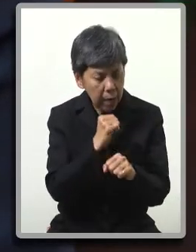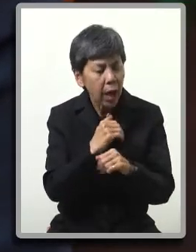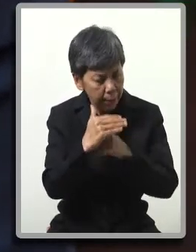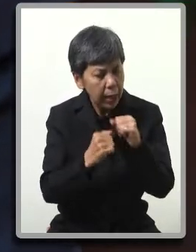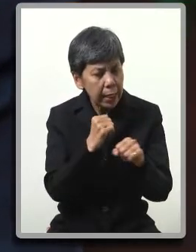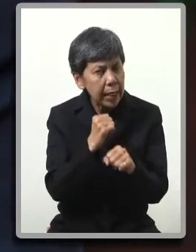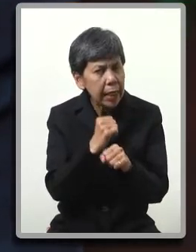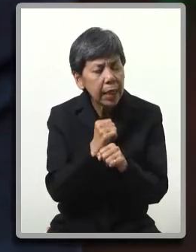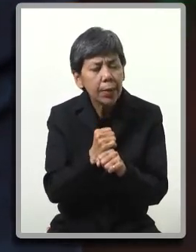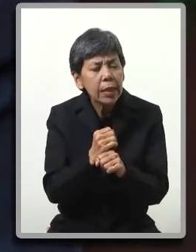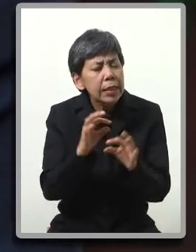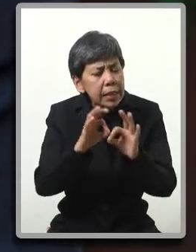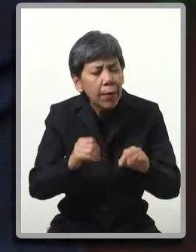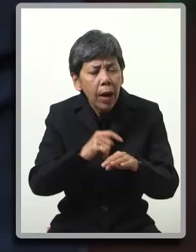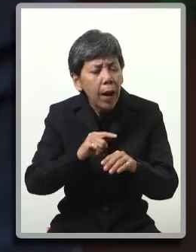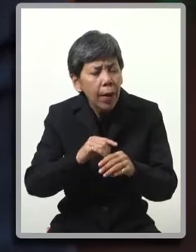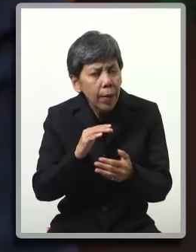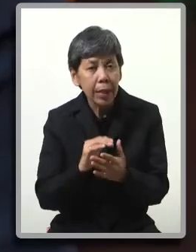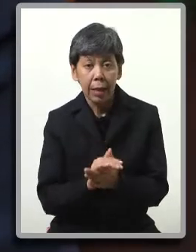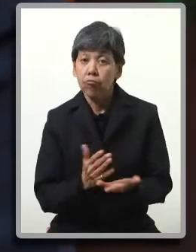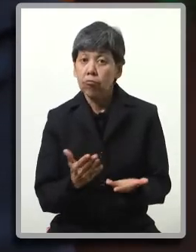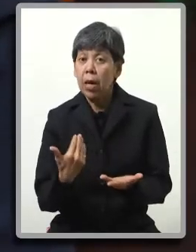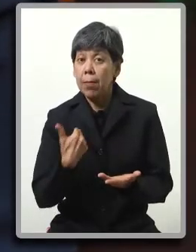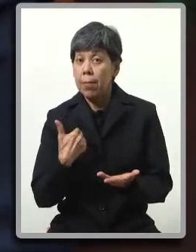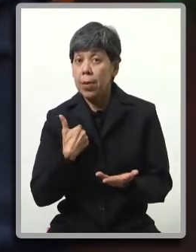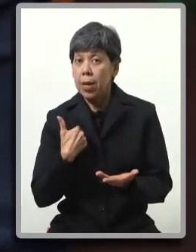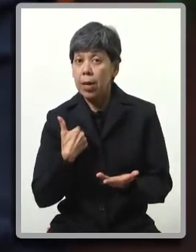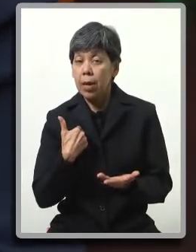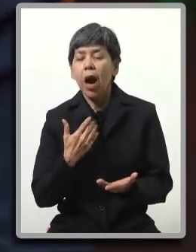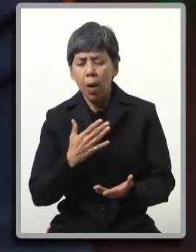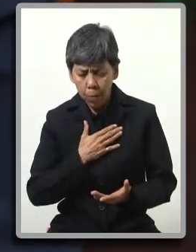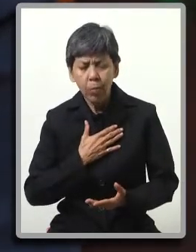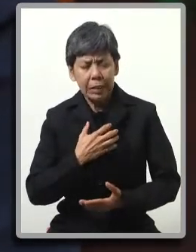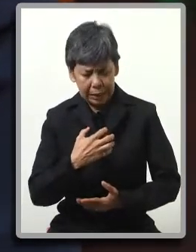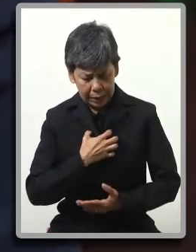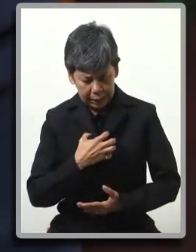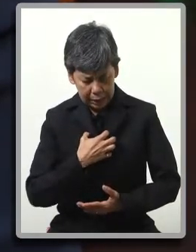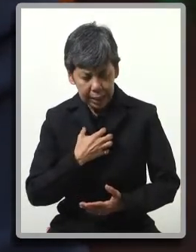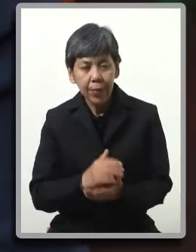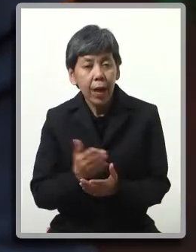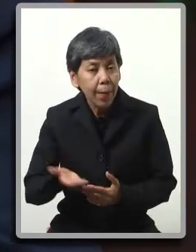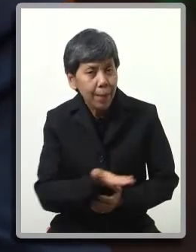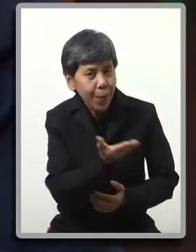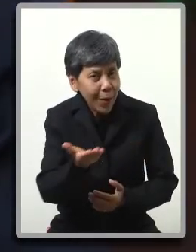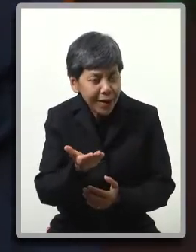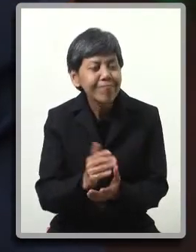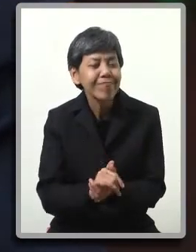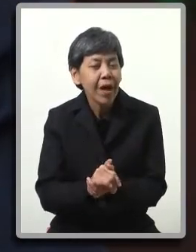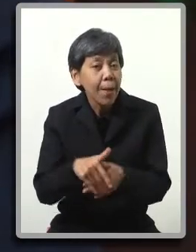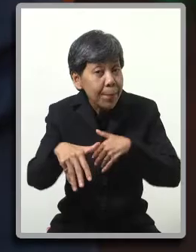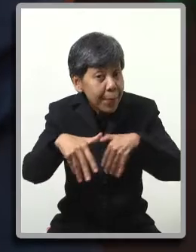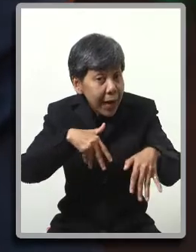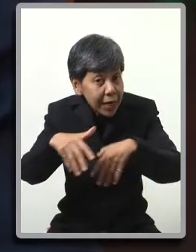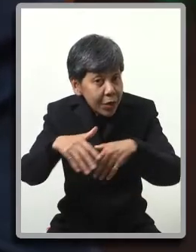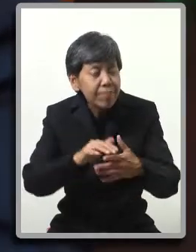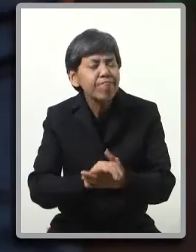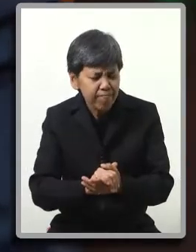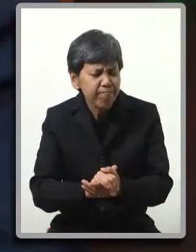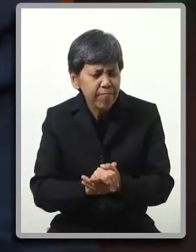อีกตามความสำคัญของไปเรื่อยๆในขณะเดียวกันผมก็อยากจะบอกว่าพวกเราในฐานะผู้ใช้บริการ